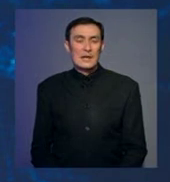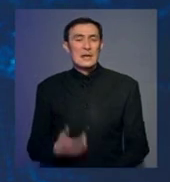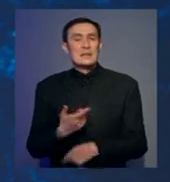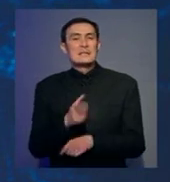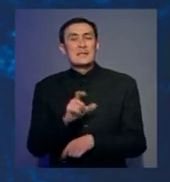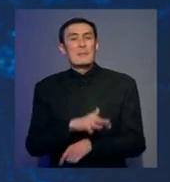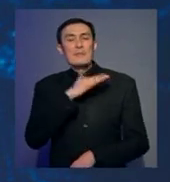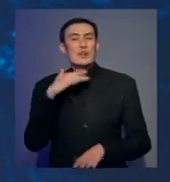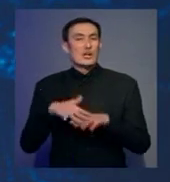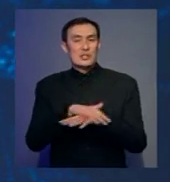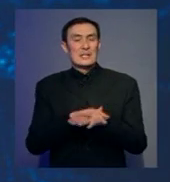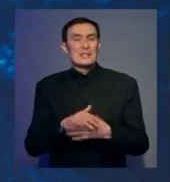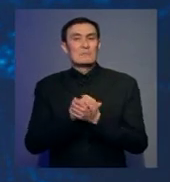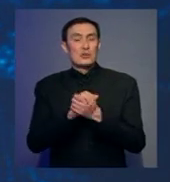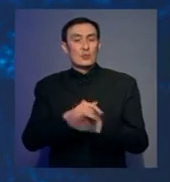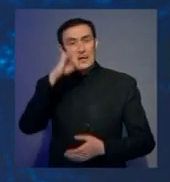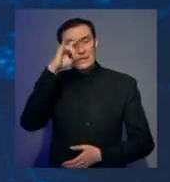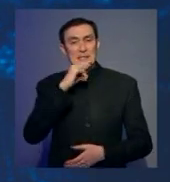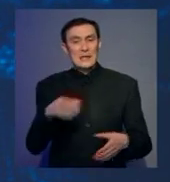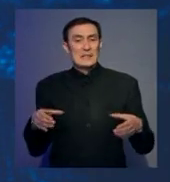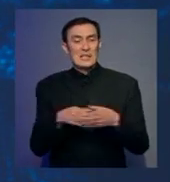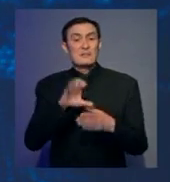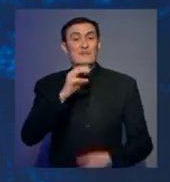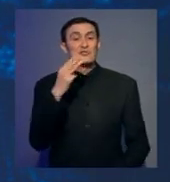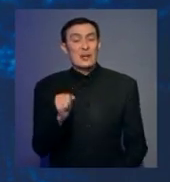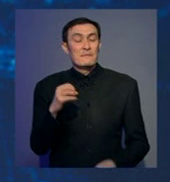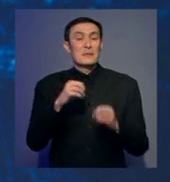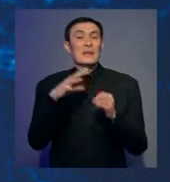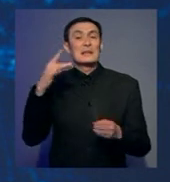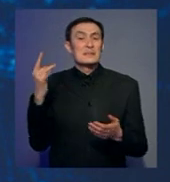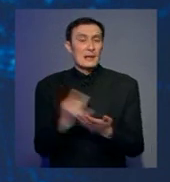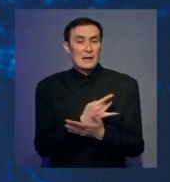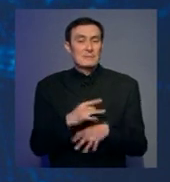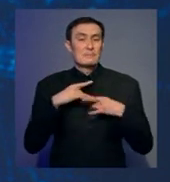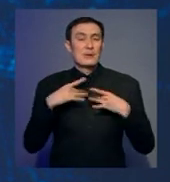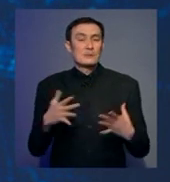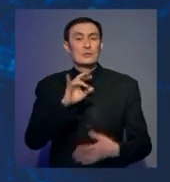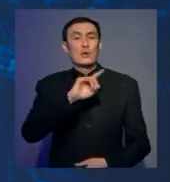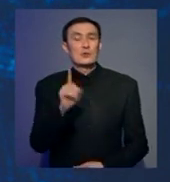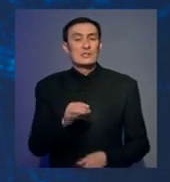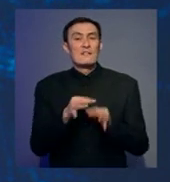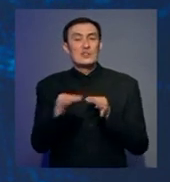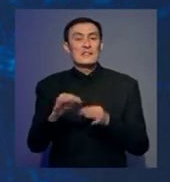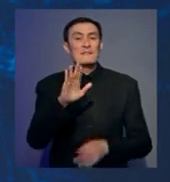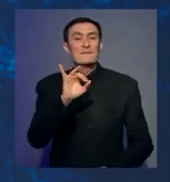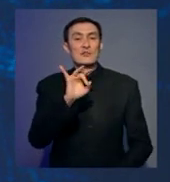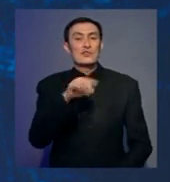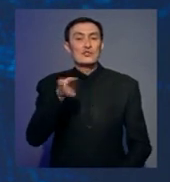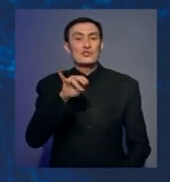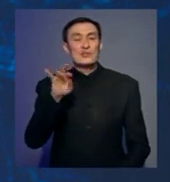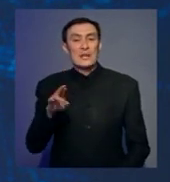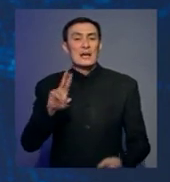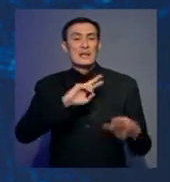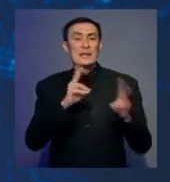Самая многочисленная и сплоченная казахская диаспора в США уже в 15-й раз празднует Наурыз в штате Вирджиния.